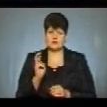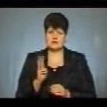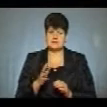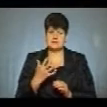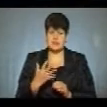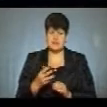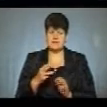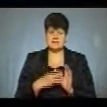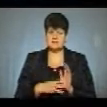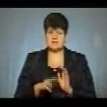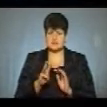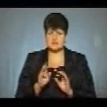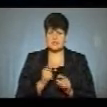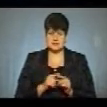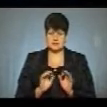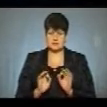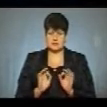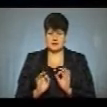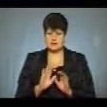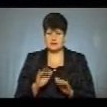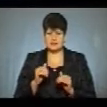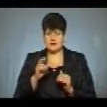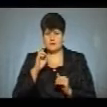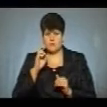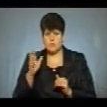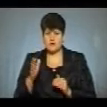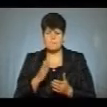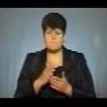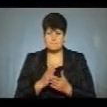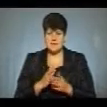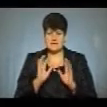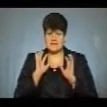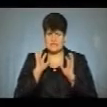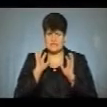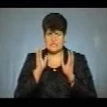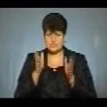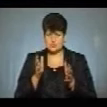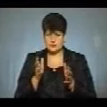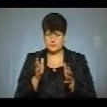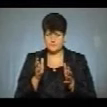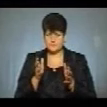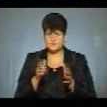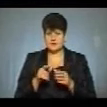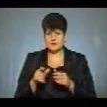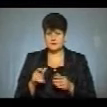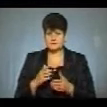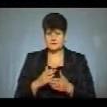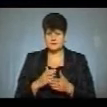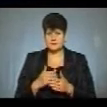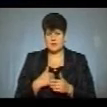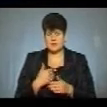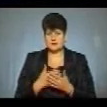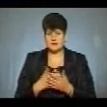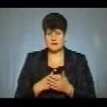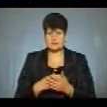83 – це є нормальним тиском. Не дай Бог мати той інсульт, як люди переносять. Ну, я, наприклад,